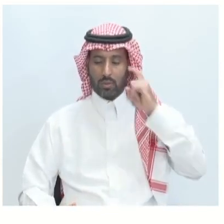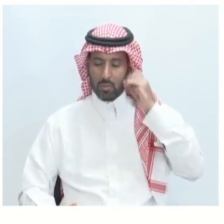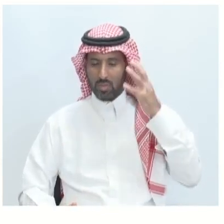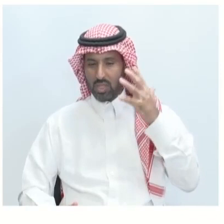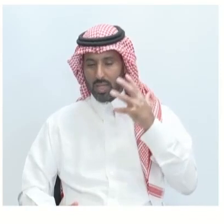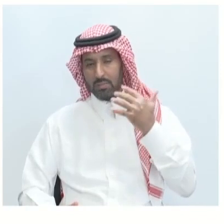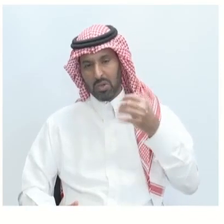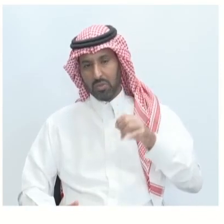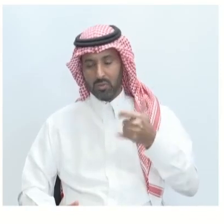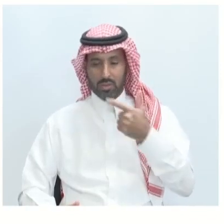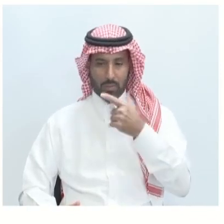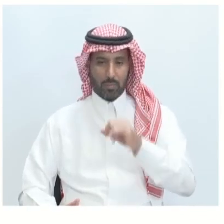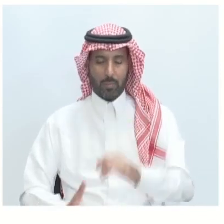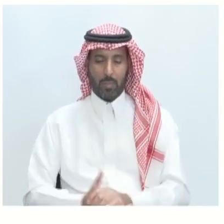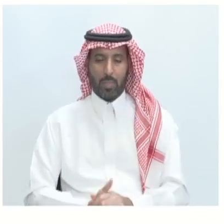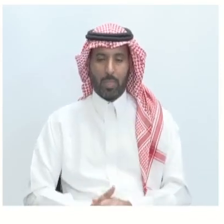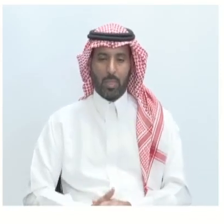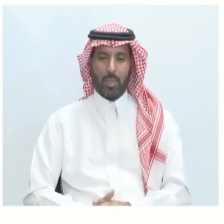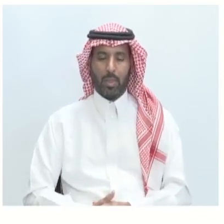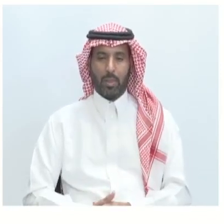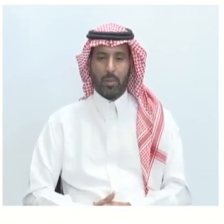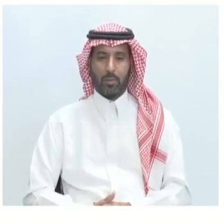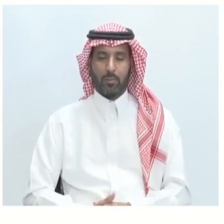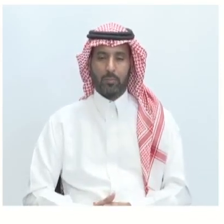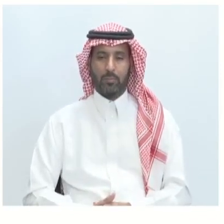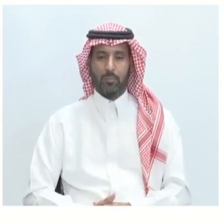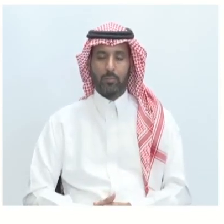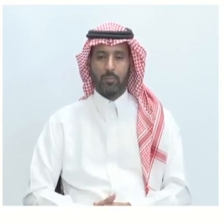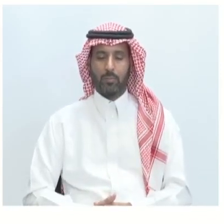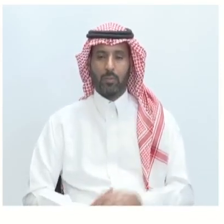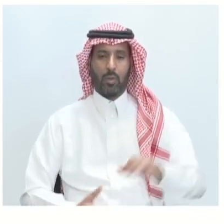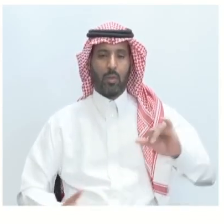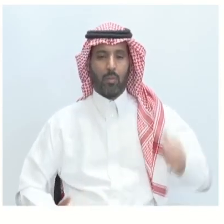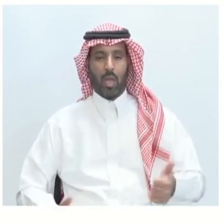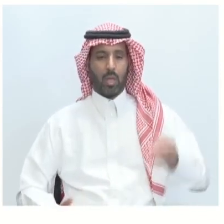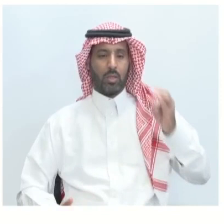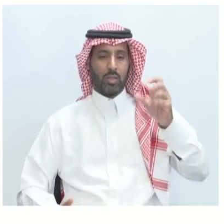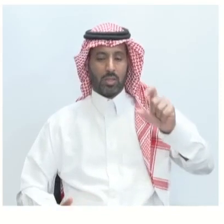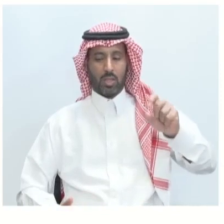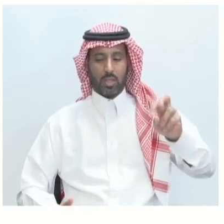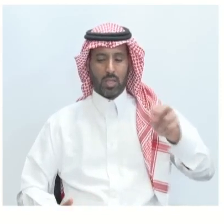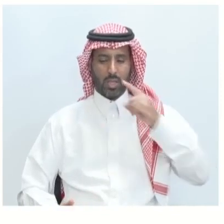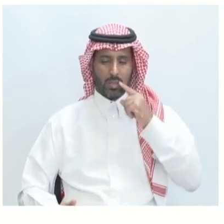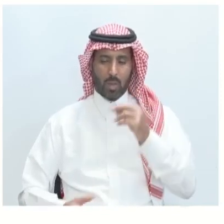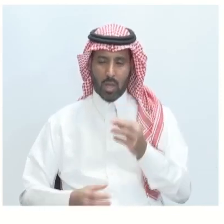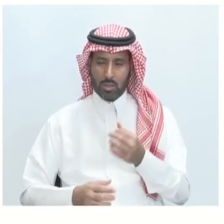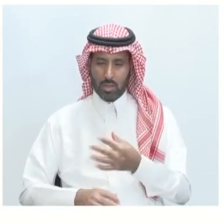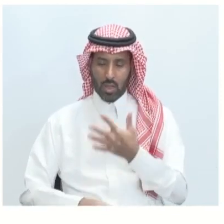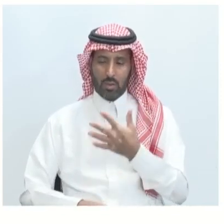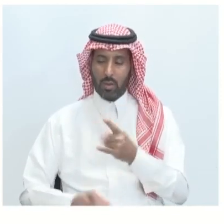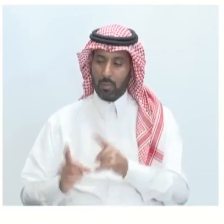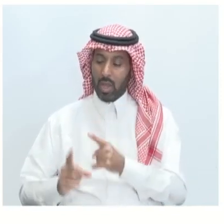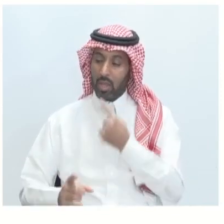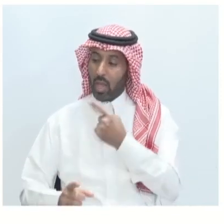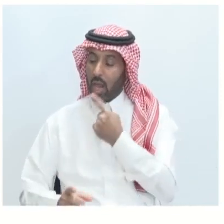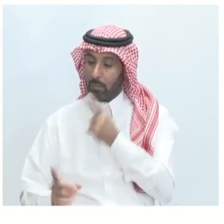تؤدي الى بعض الانفعالات مثال على ذلك ماجد اصبحت شديده الحساسيه من اي